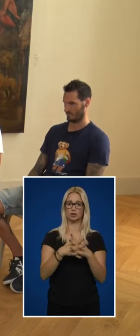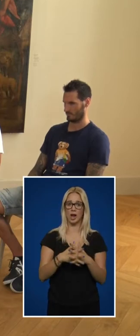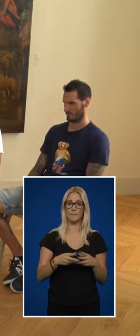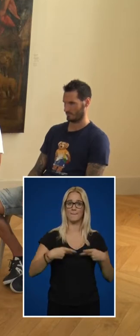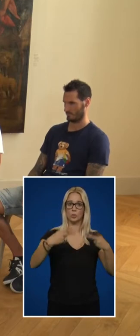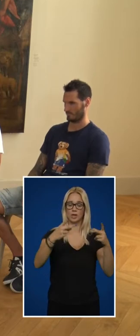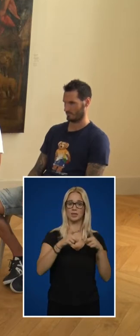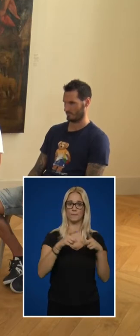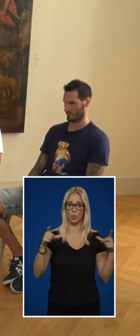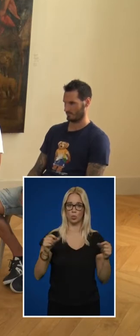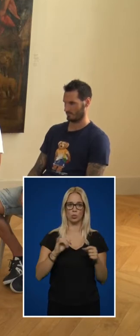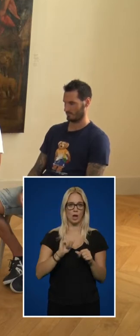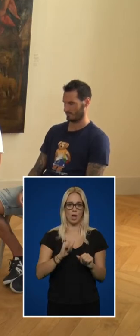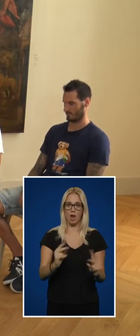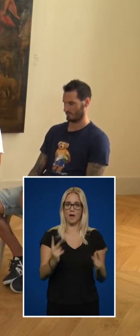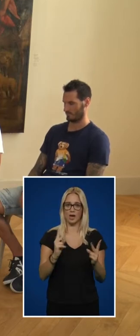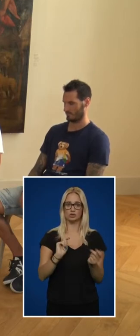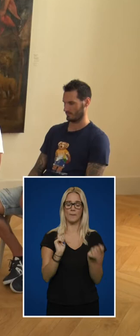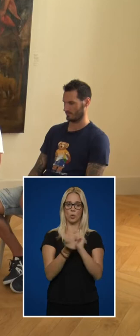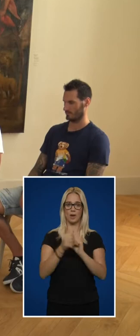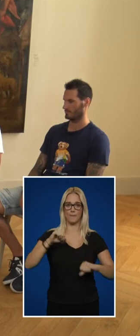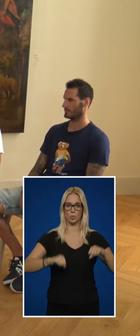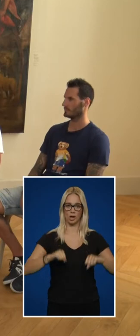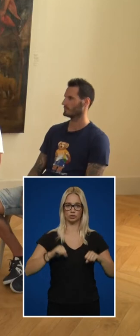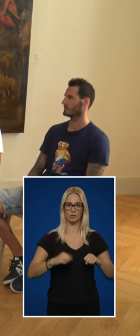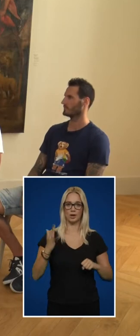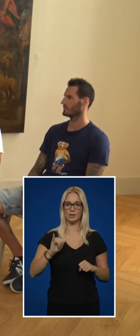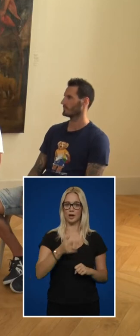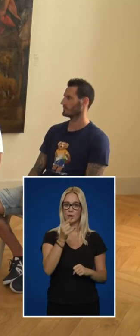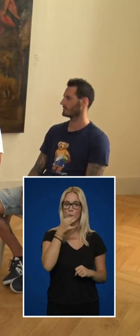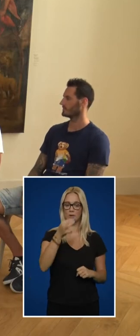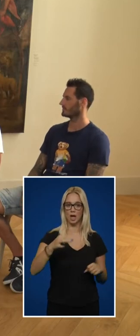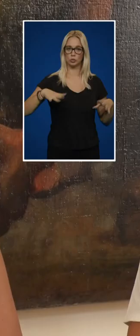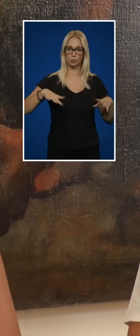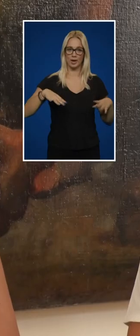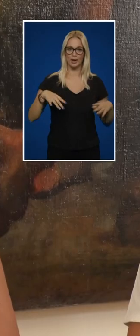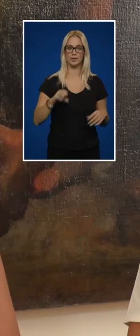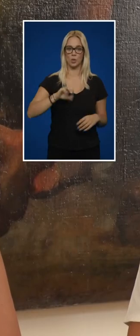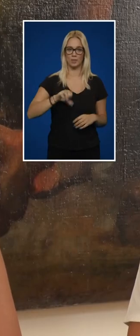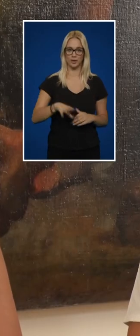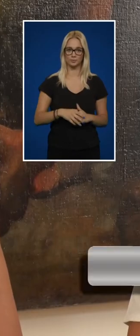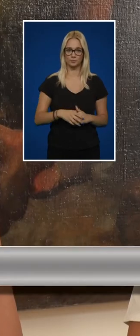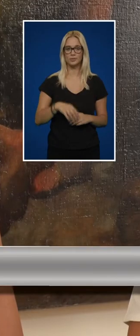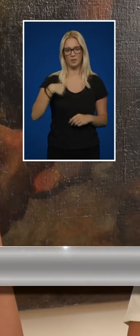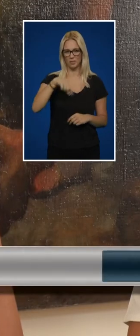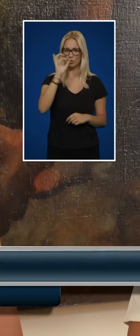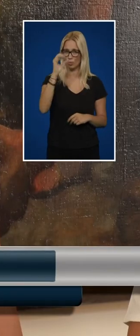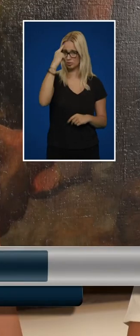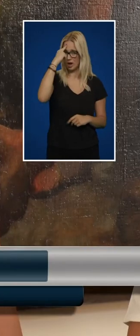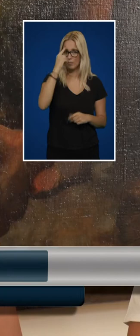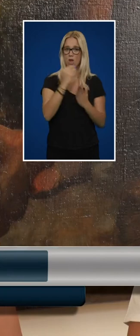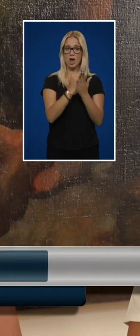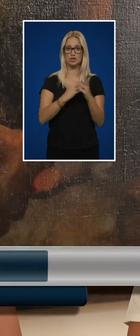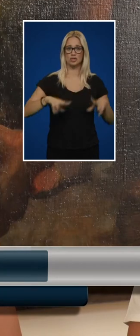gospodarenje otpadom. Naime, znamo da način života kojeg vodimo i konzumerizam kojeg živimo proizvodi